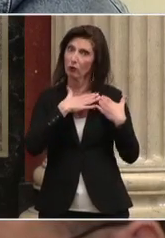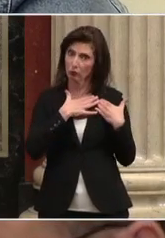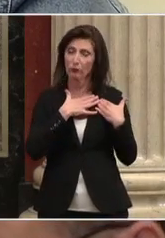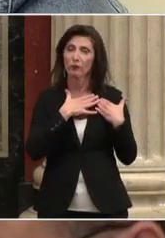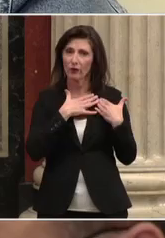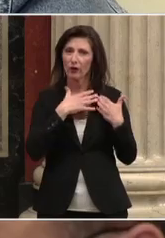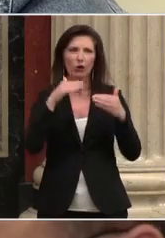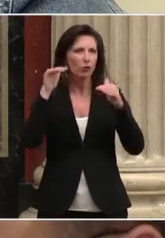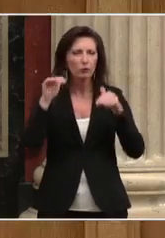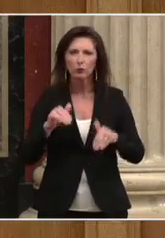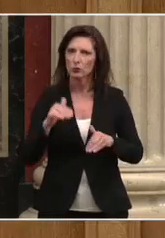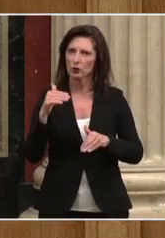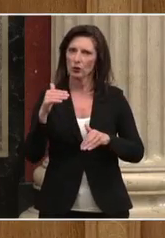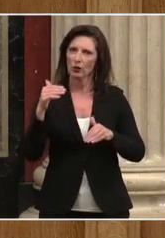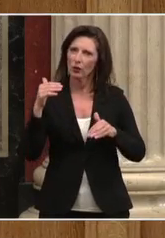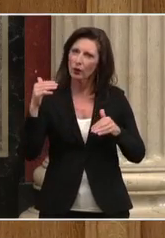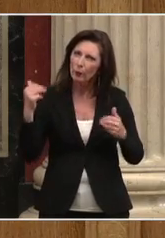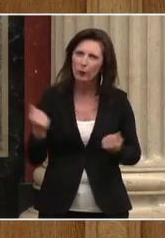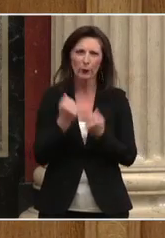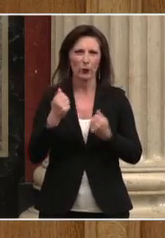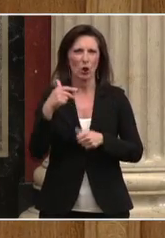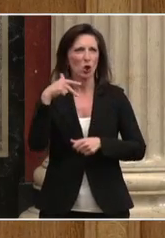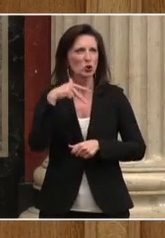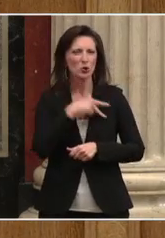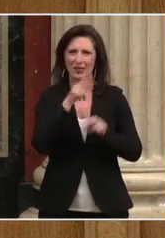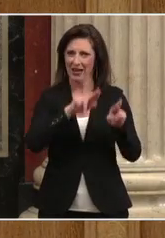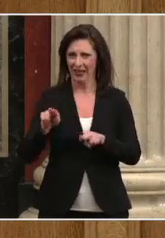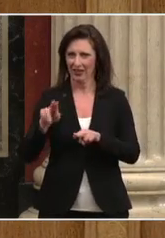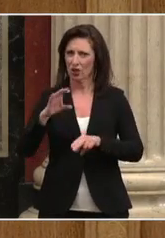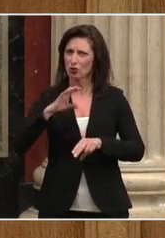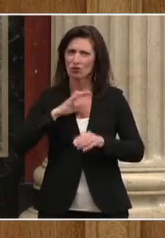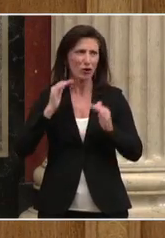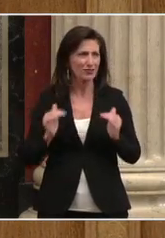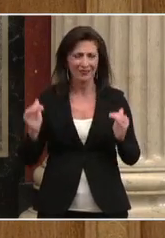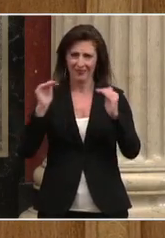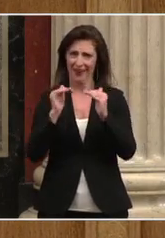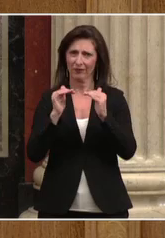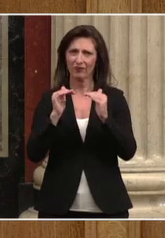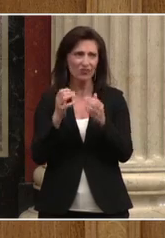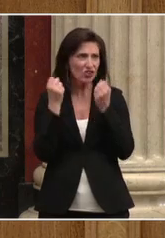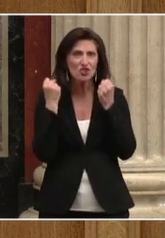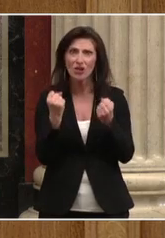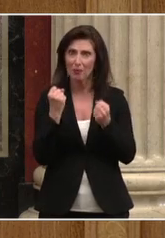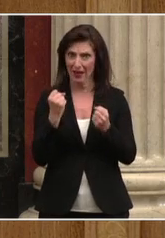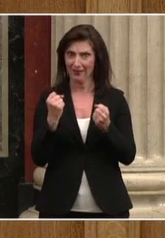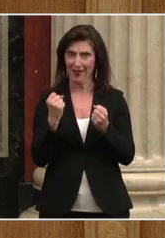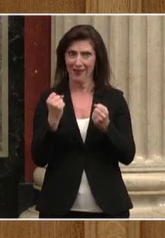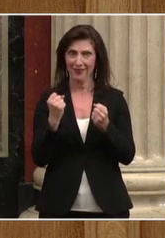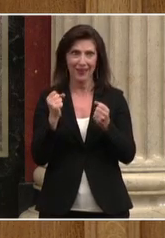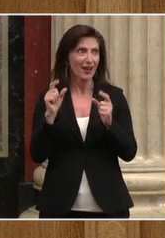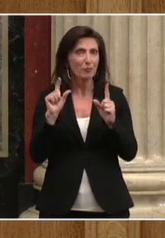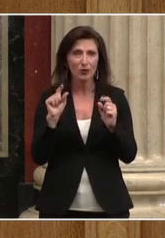für soziale Gerechtigkeit, für Chancengleichheit und Stabilität sorgen und damit das Fundament